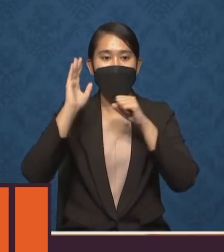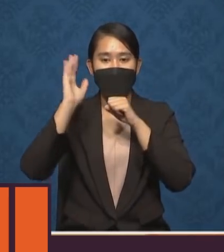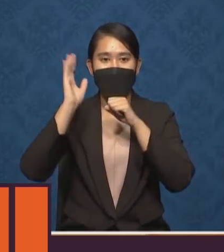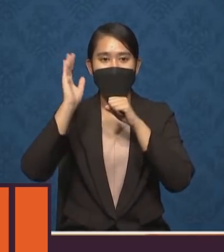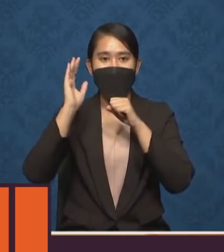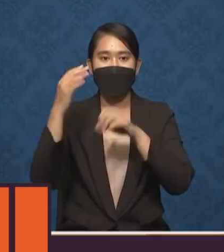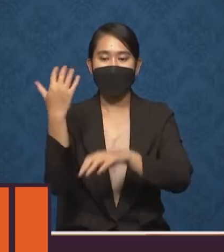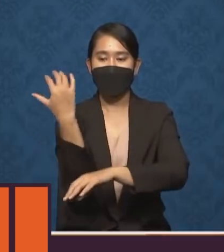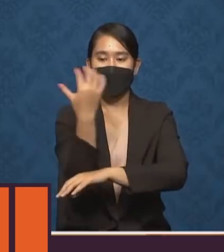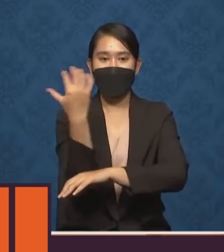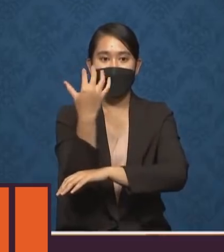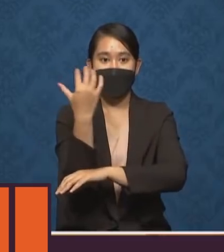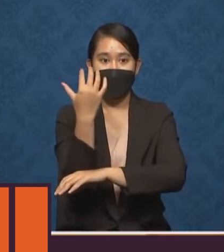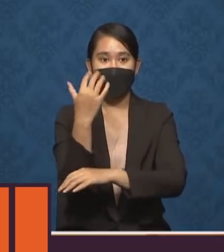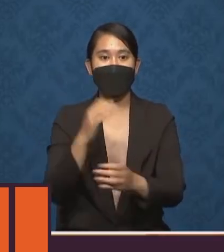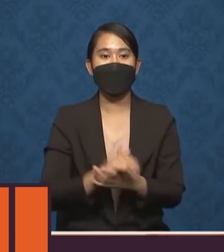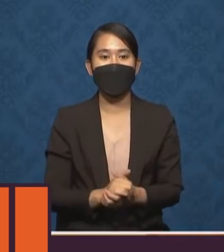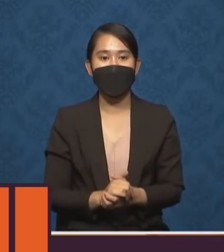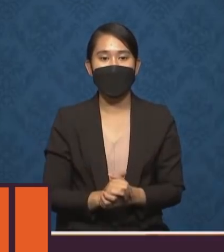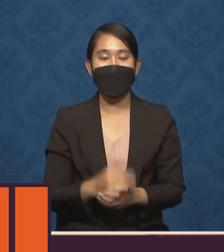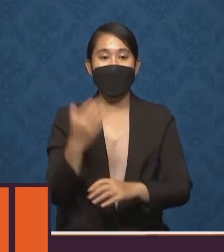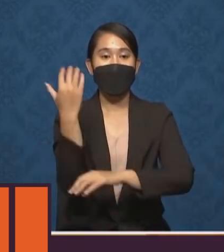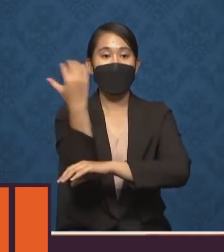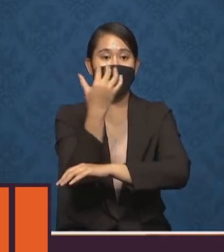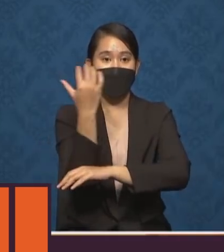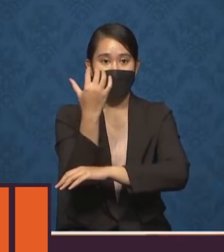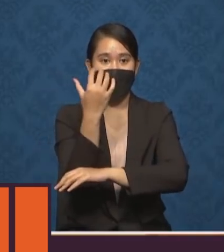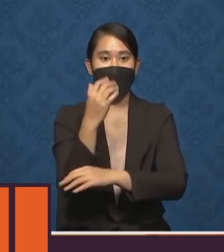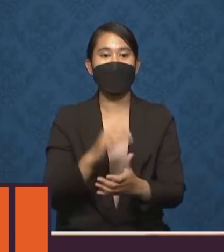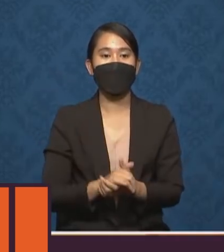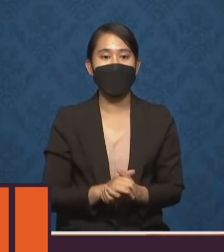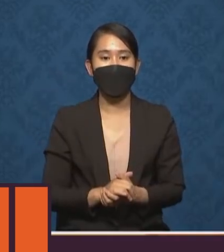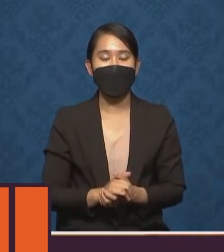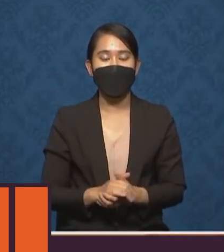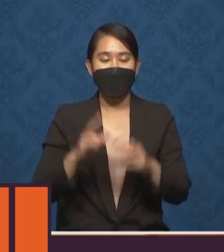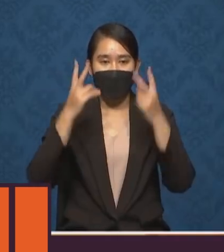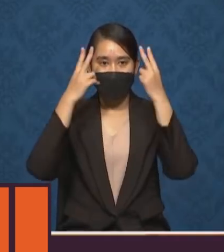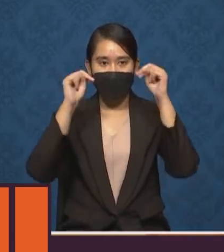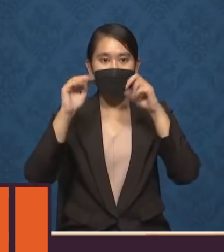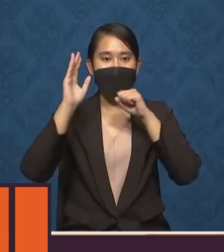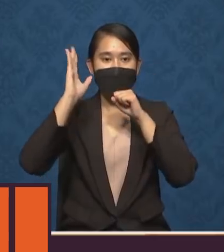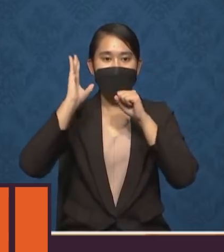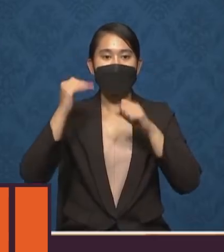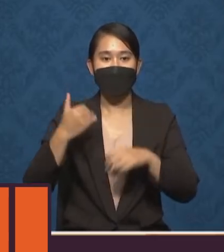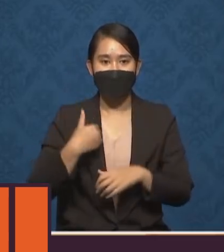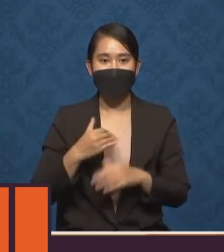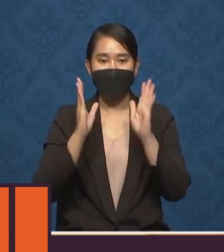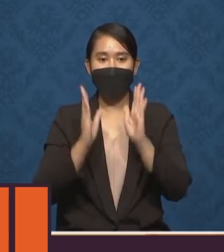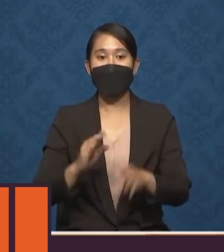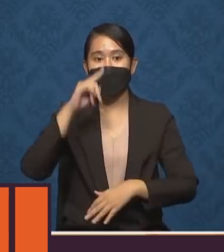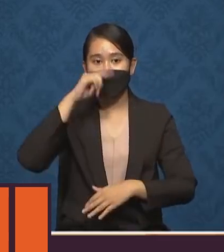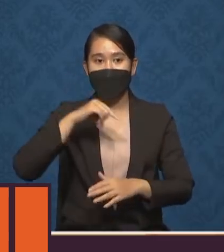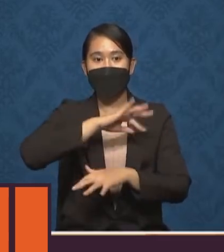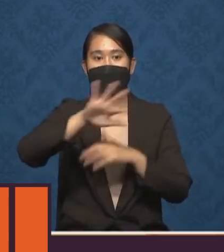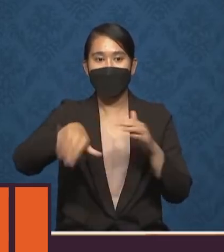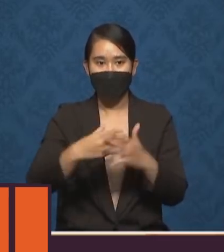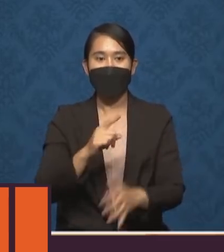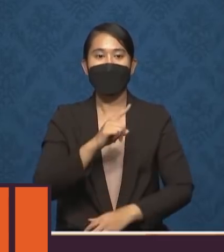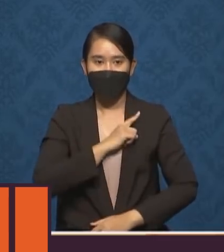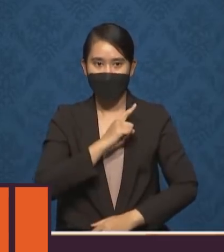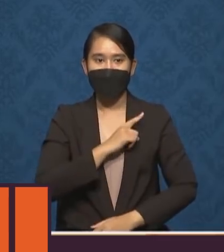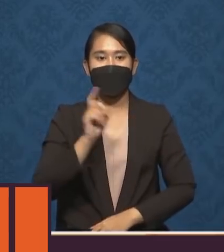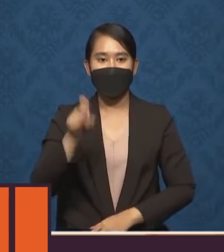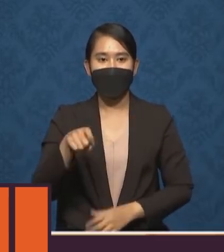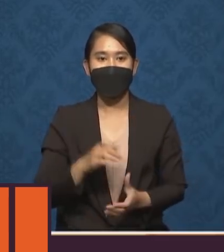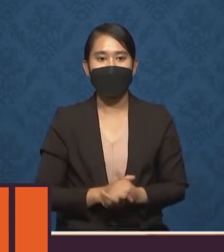ผ่านโทรทัศน์โทรทัศน์รวมการเฉพาะกิจแห่งประเทศไทยแปลว่าประชาชนไทยทุกคนต้องร่วมรับผิดชอบร่วมกัน